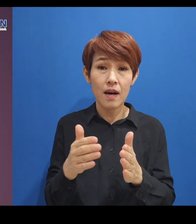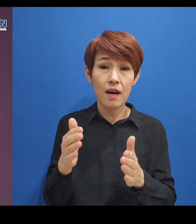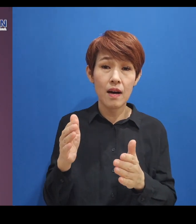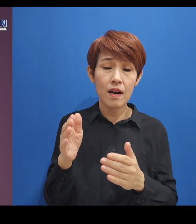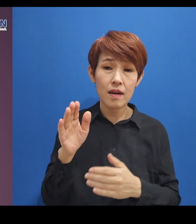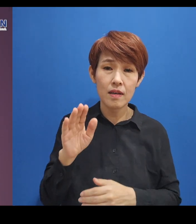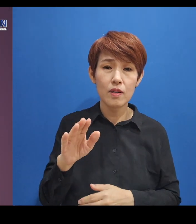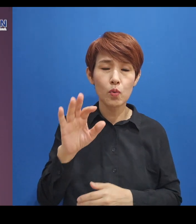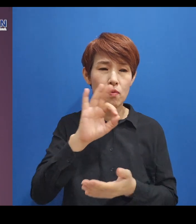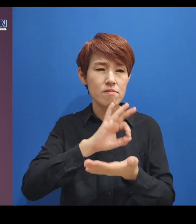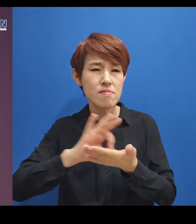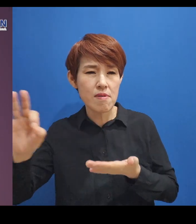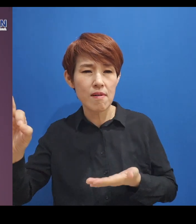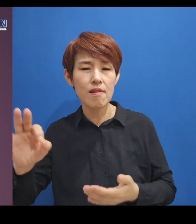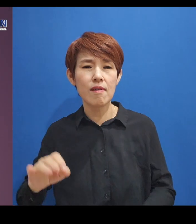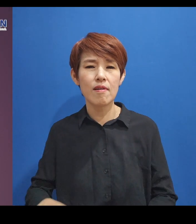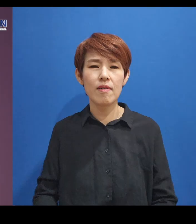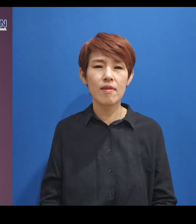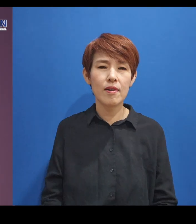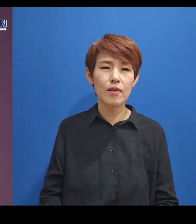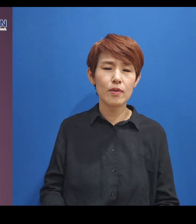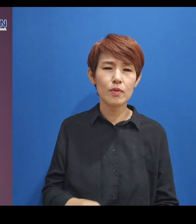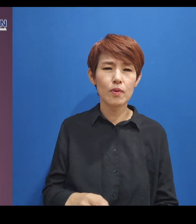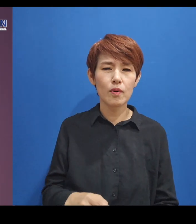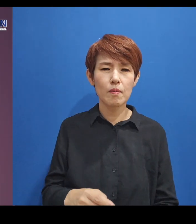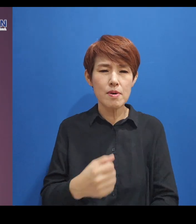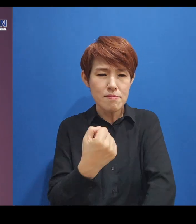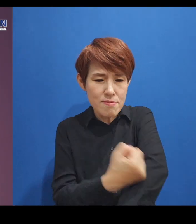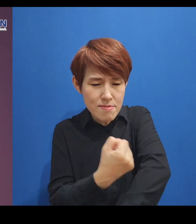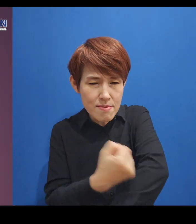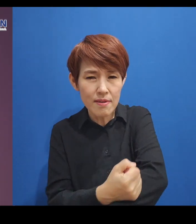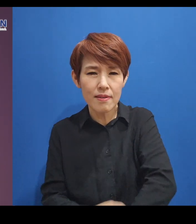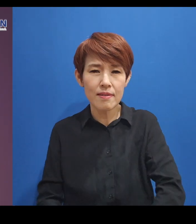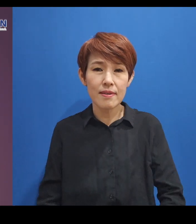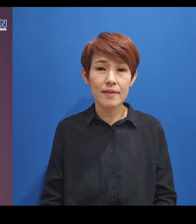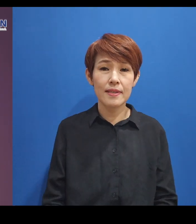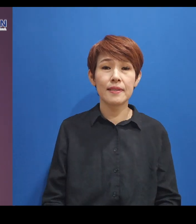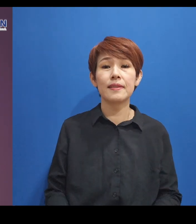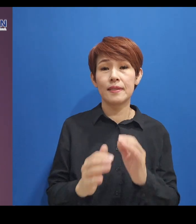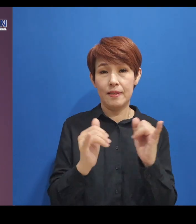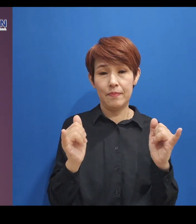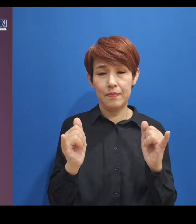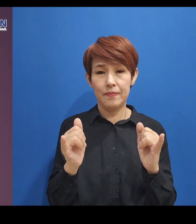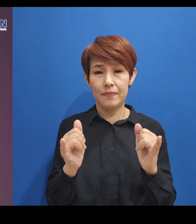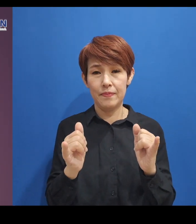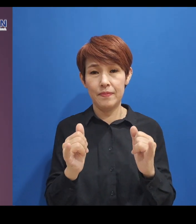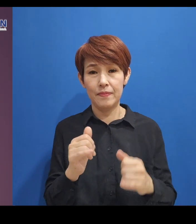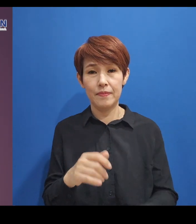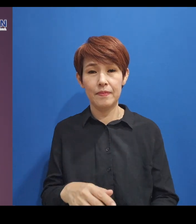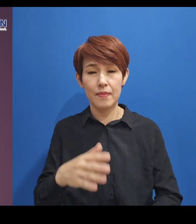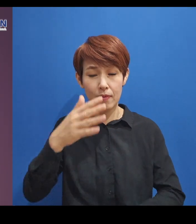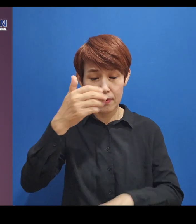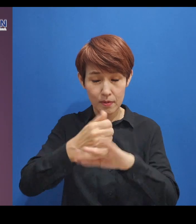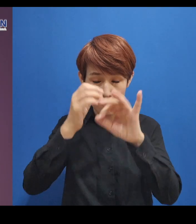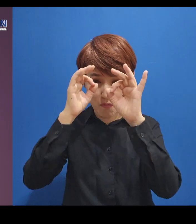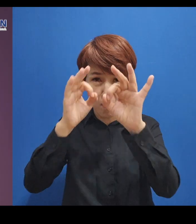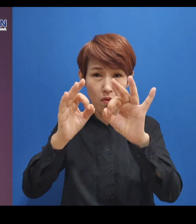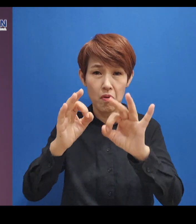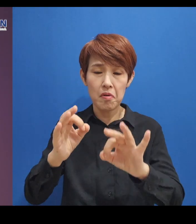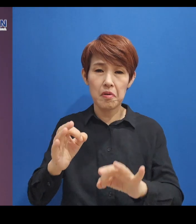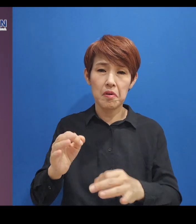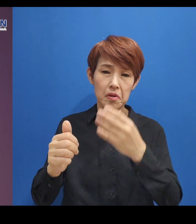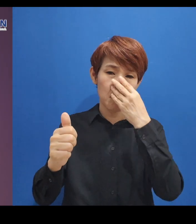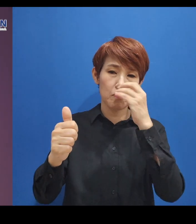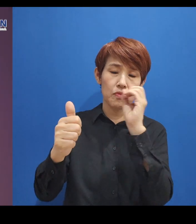시간 내고 재정 들여서 교회에서 온통 헌신한 직분자들, 끝에 갔는데